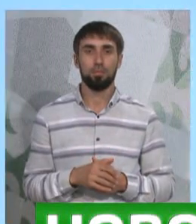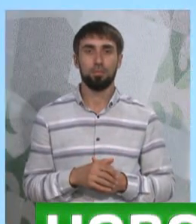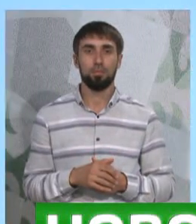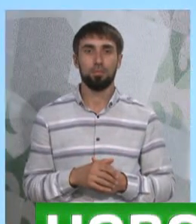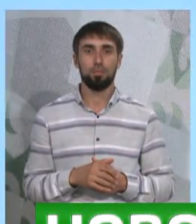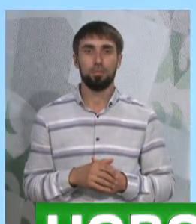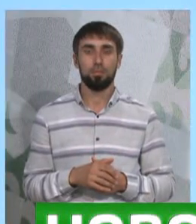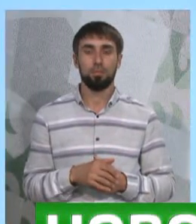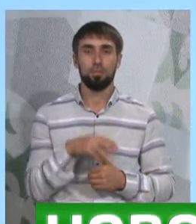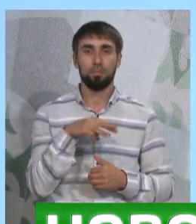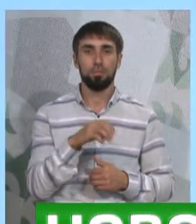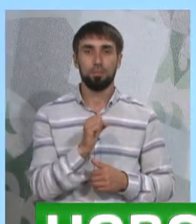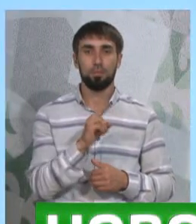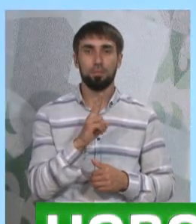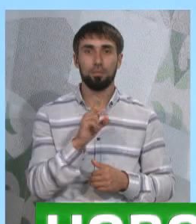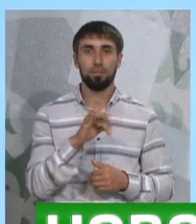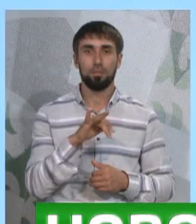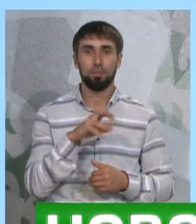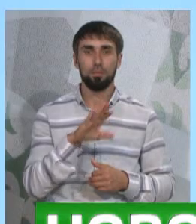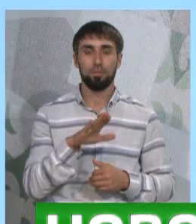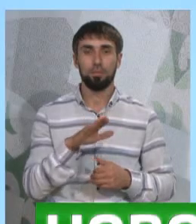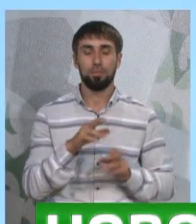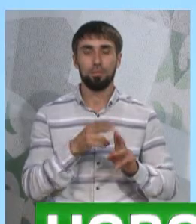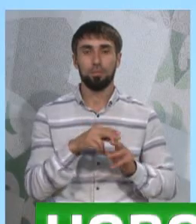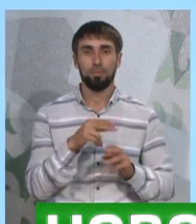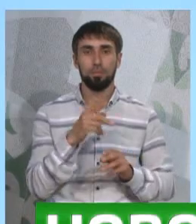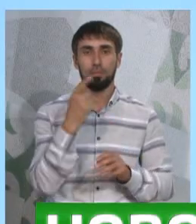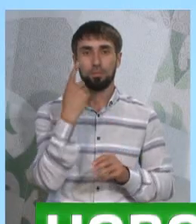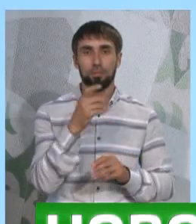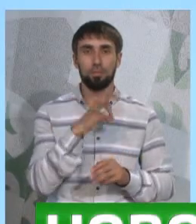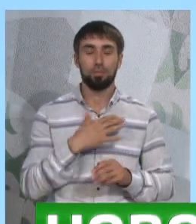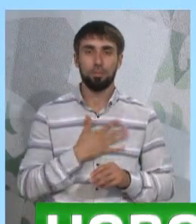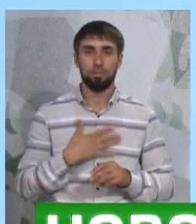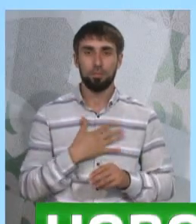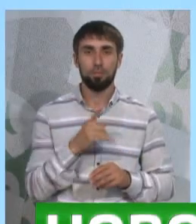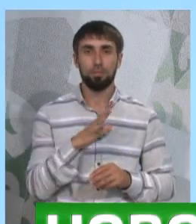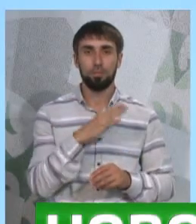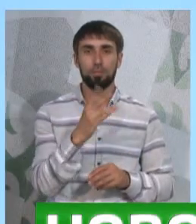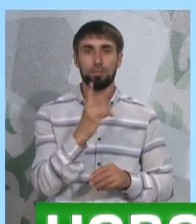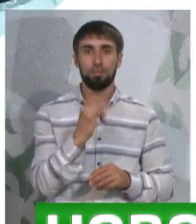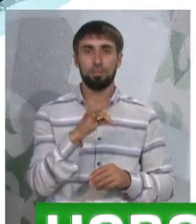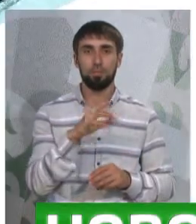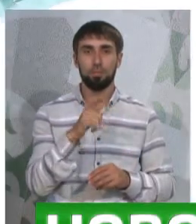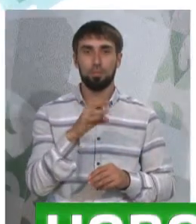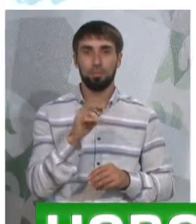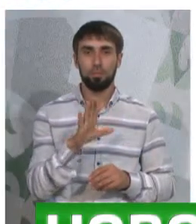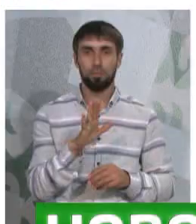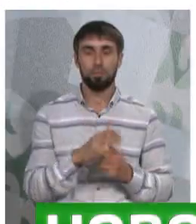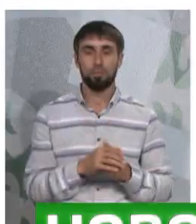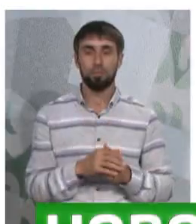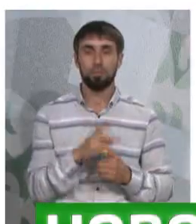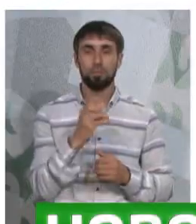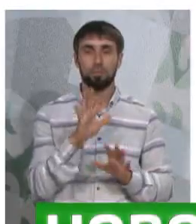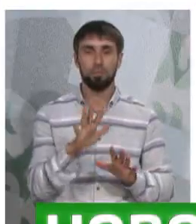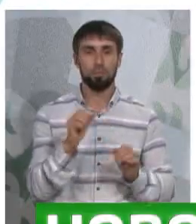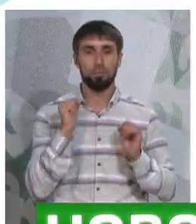махмуд али калиматов выразил соболезнование родным и близким абдулманапа нурмагомедова цитата не только спортивный мир но